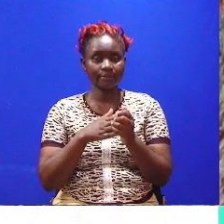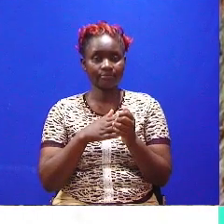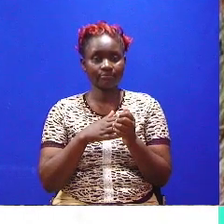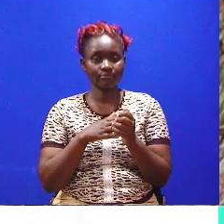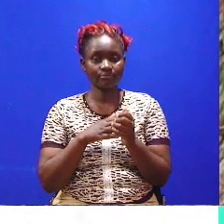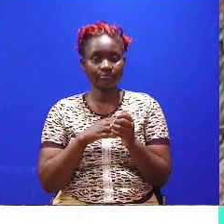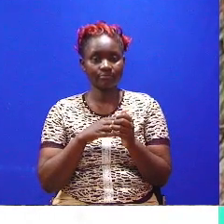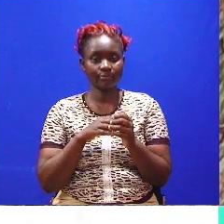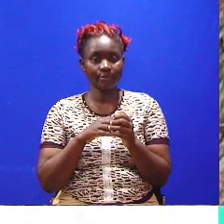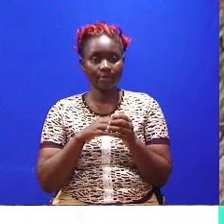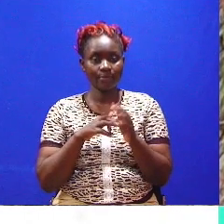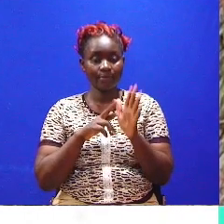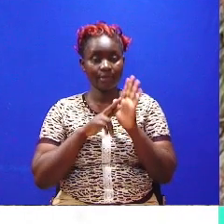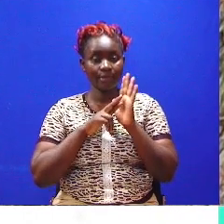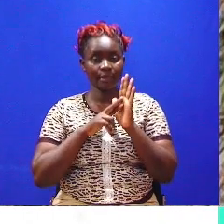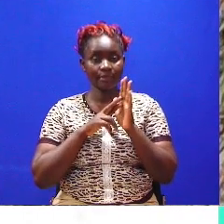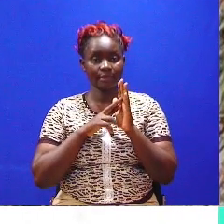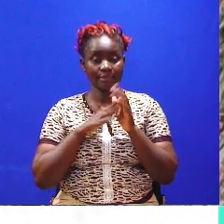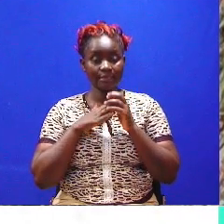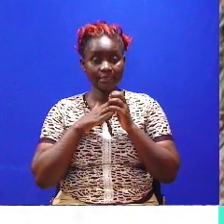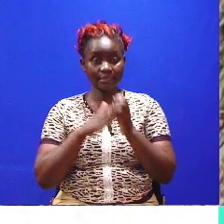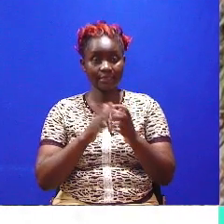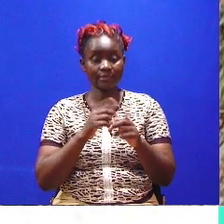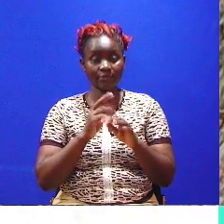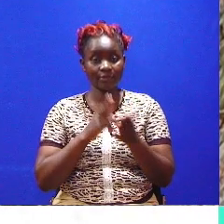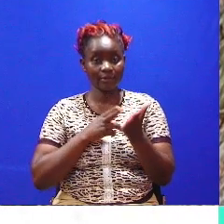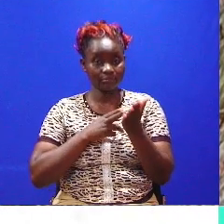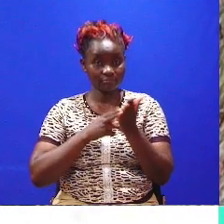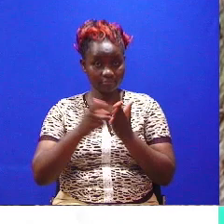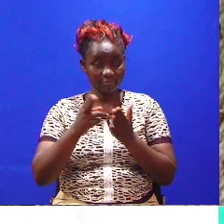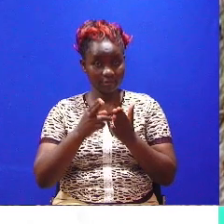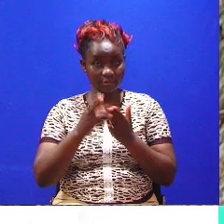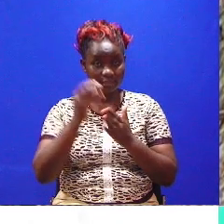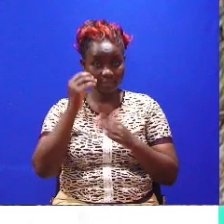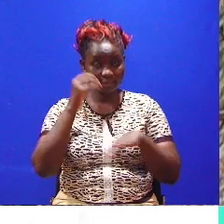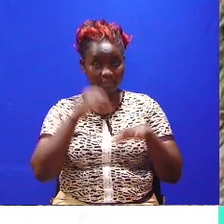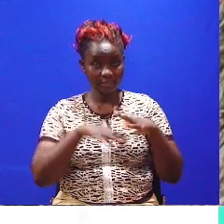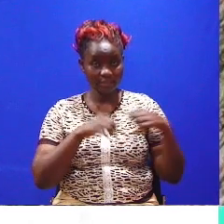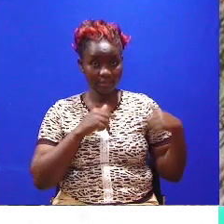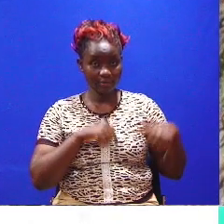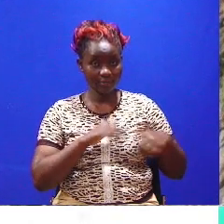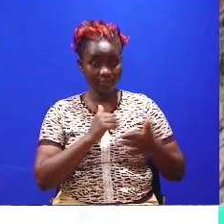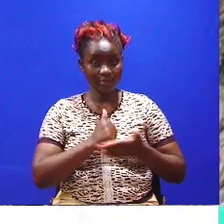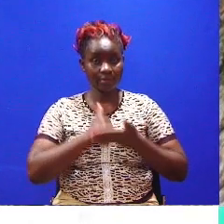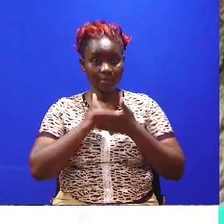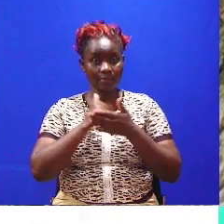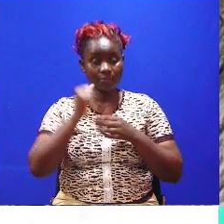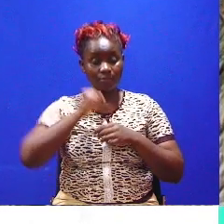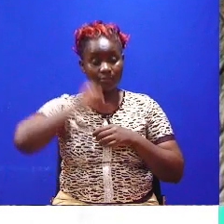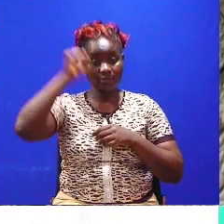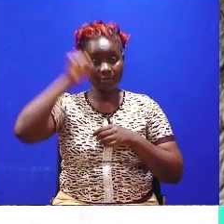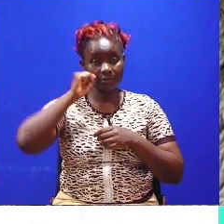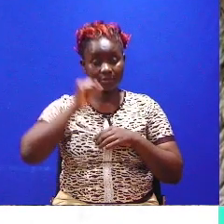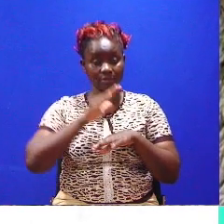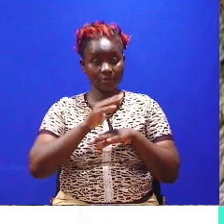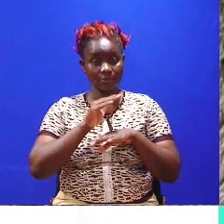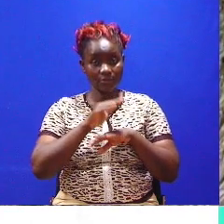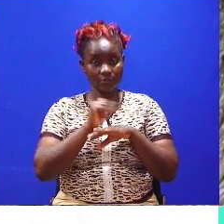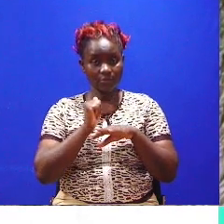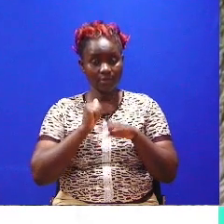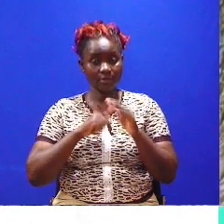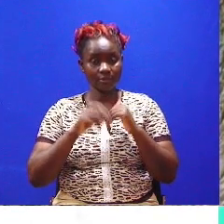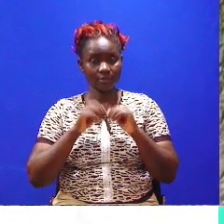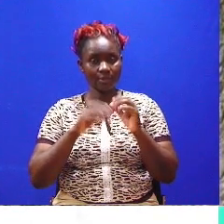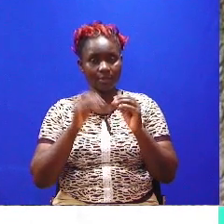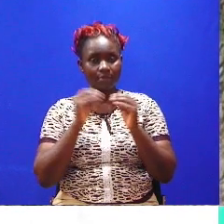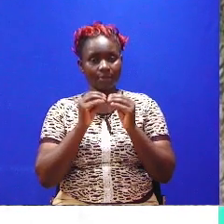chikanisa. Kababa bantumuro honest kuruchin korochino. Diego sumbua abarai kubarangalia se emekutano